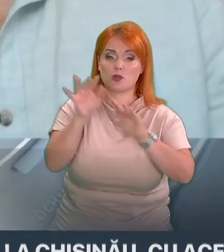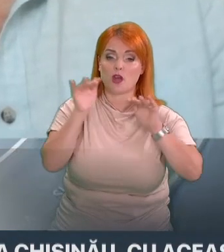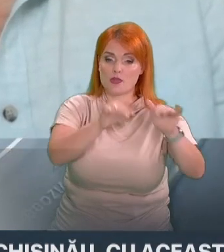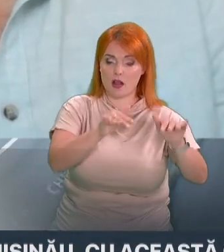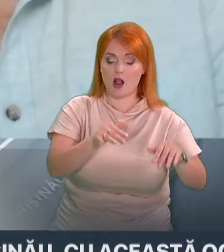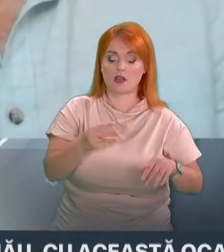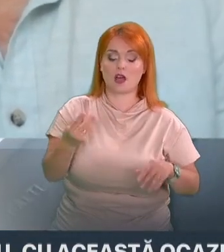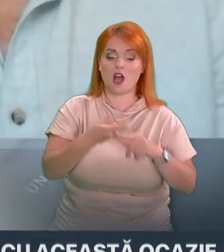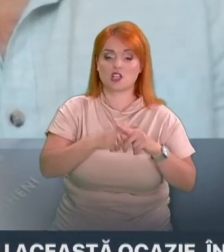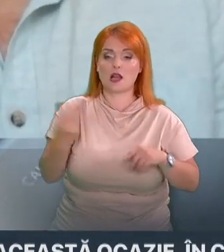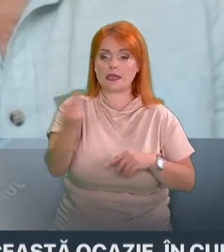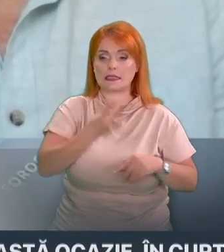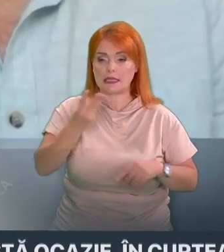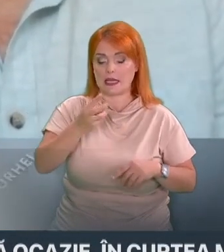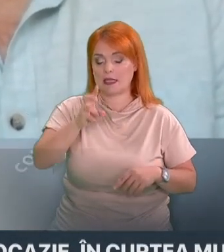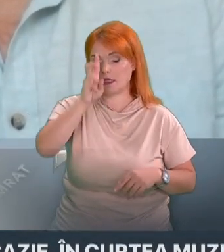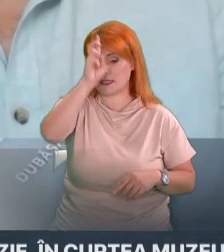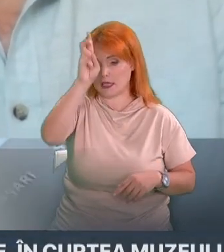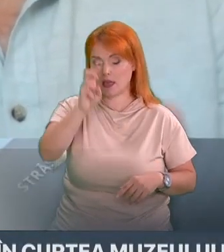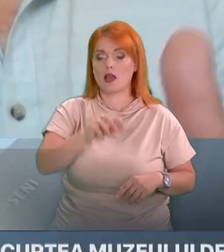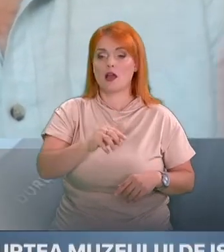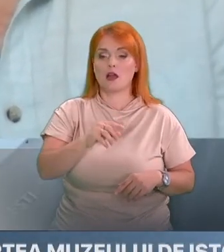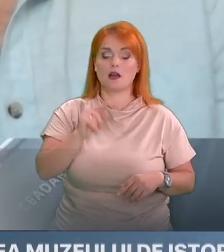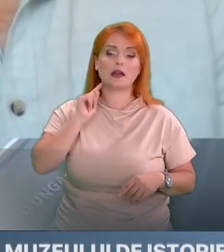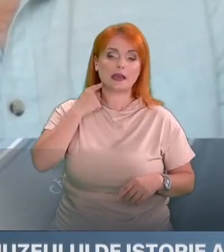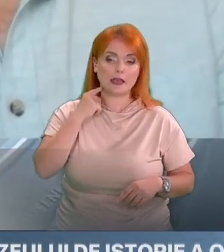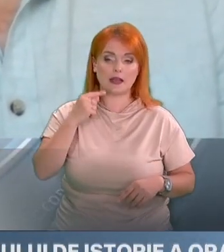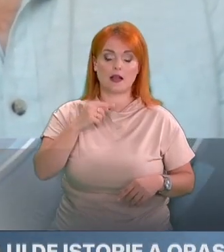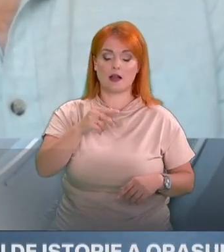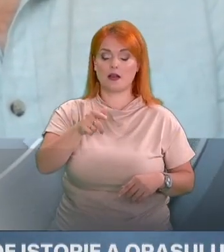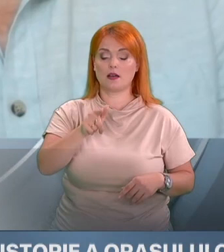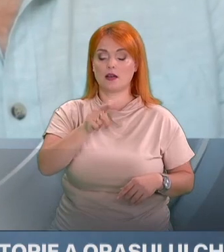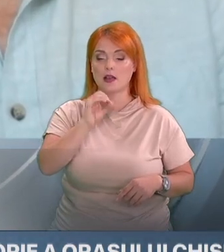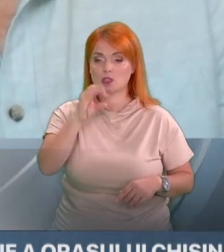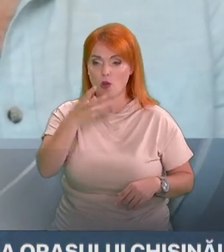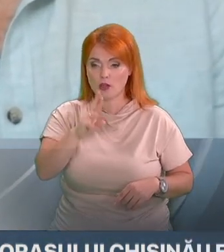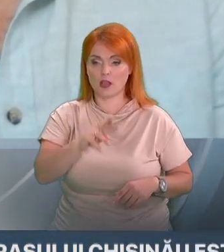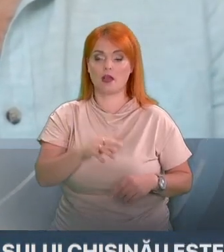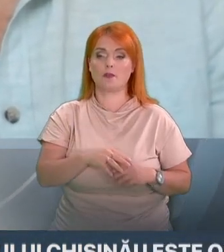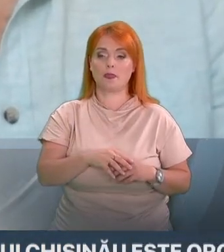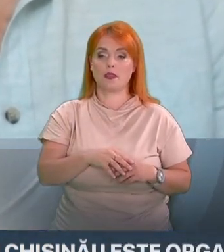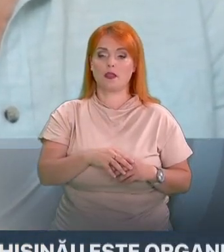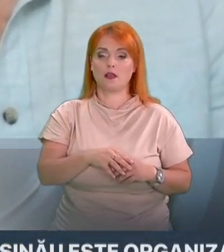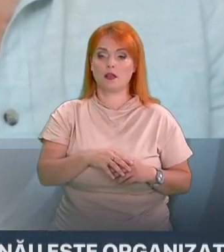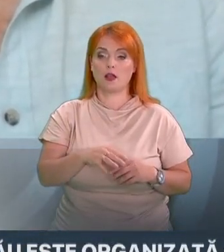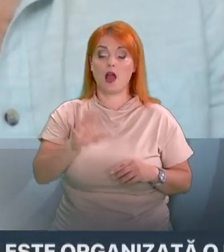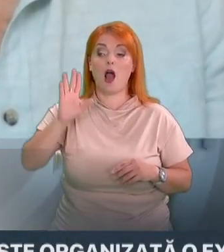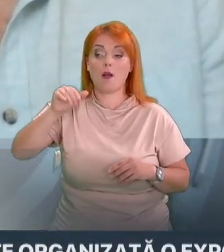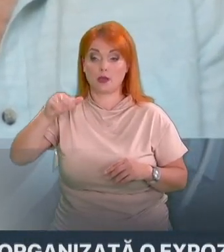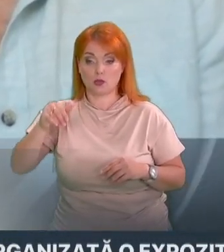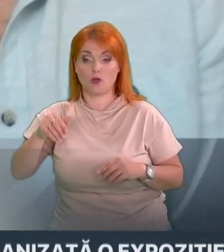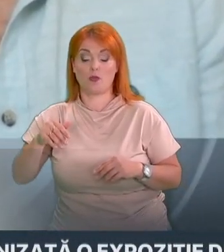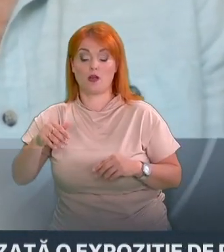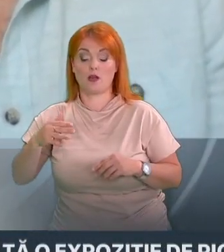anexează aceste trei țări suverane și într-un final vine rândul nostru. Deci noi suntem ultima victimă